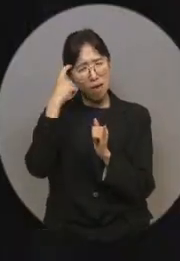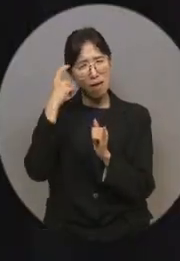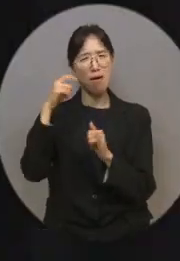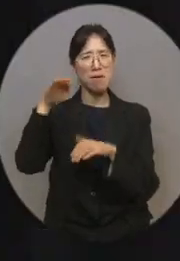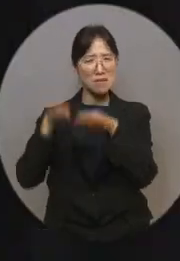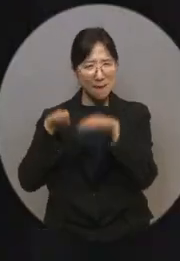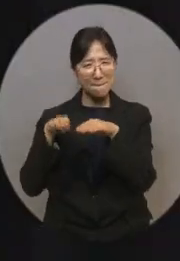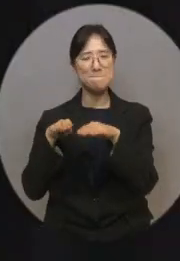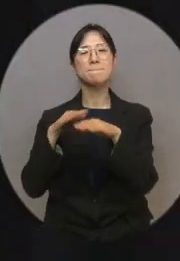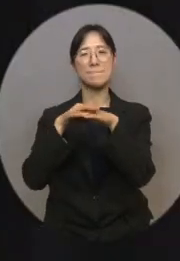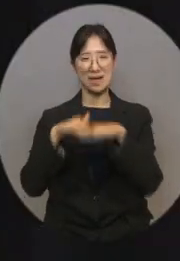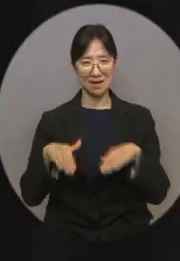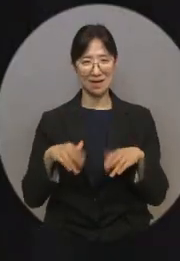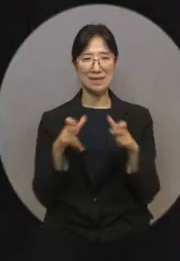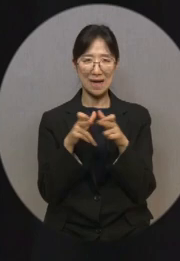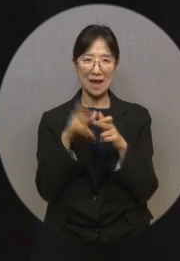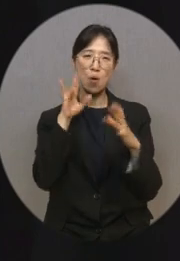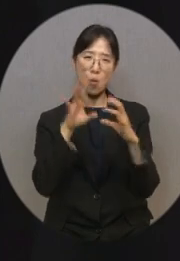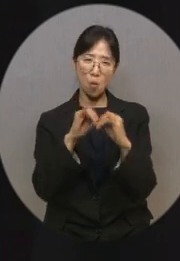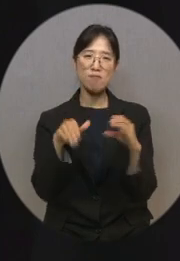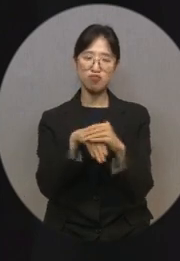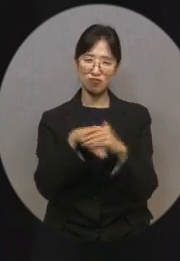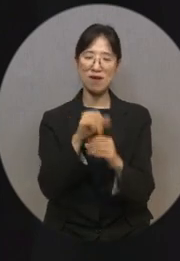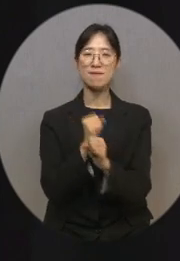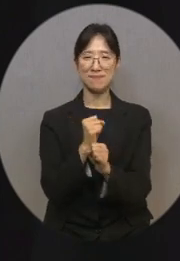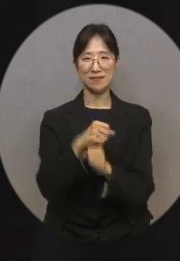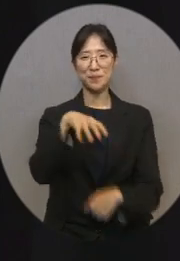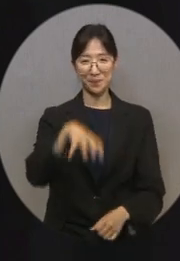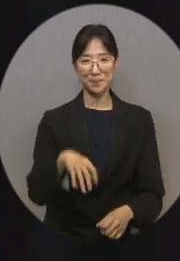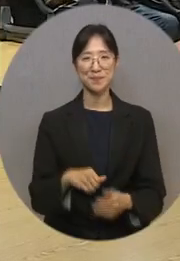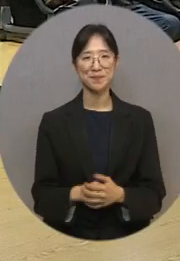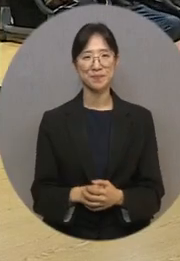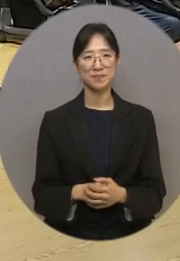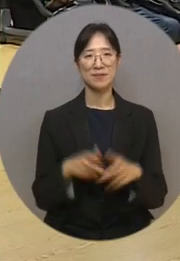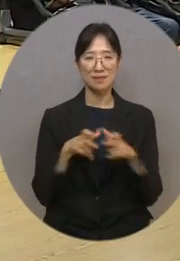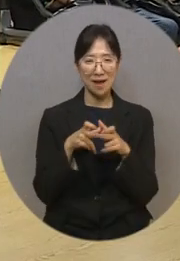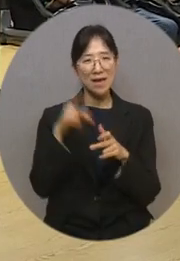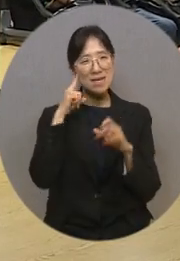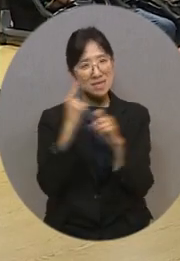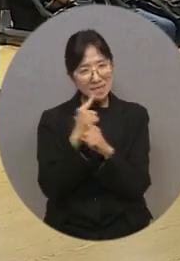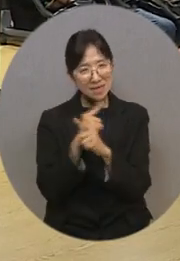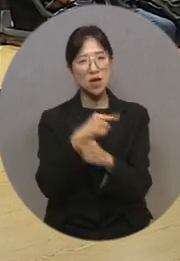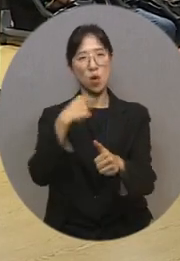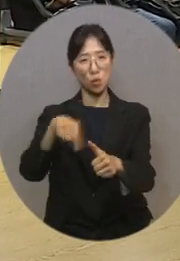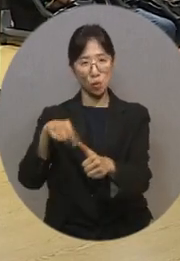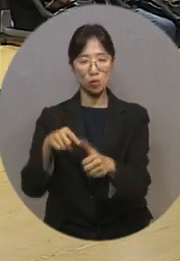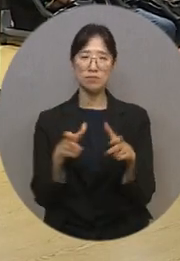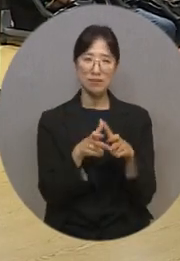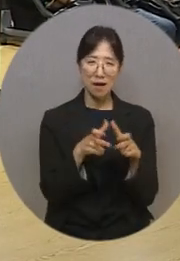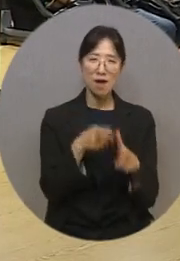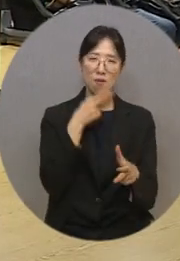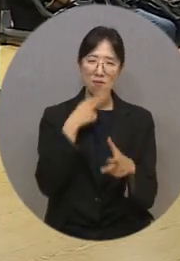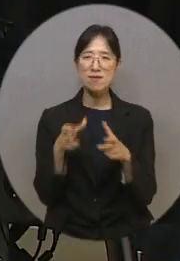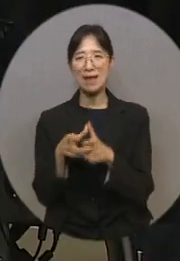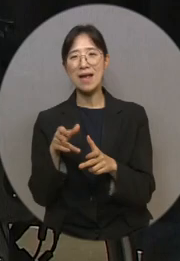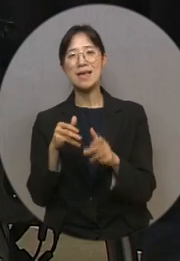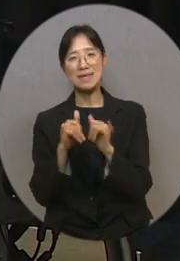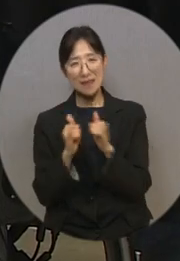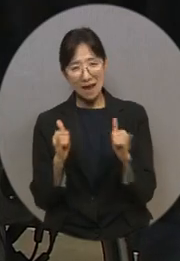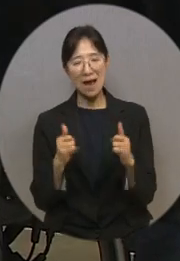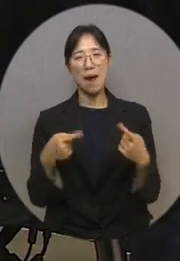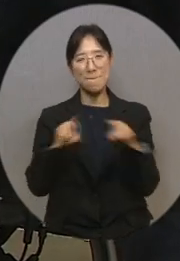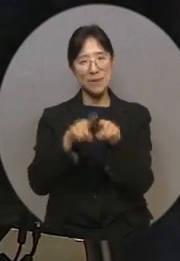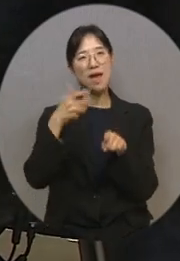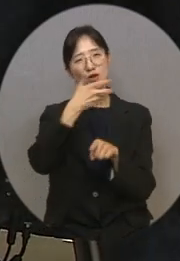차별을 해소하고 장애 공감 문화를 조성하는 자리. 장애 인식 개선 교육으로 비장애인과 장애인이 함께